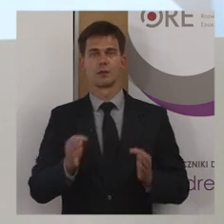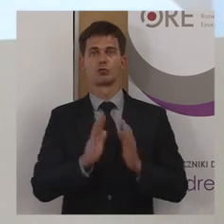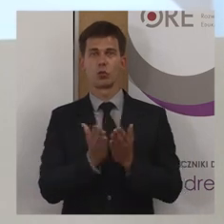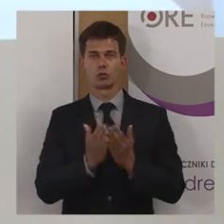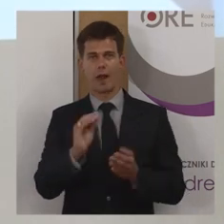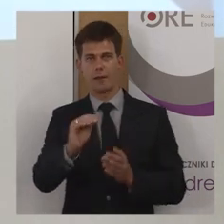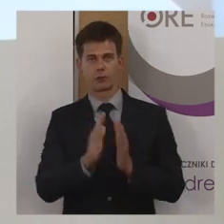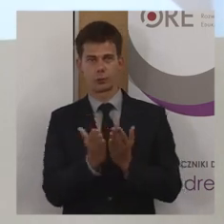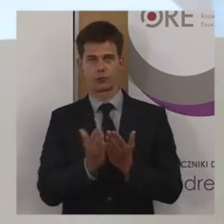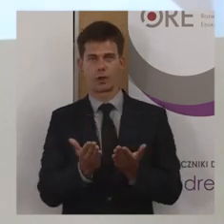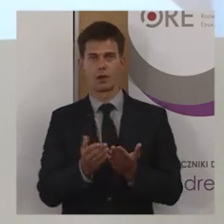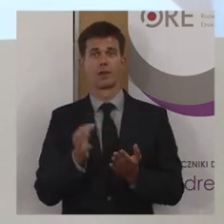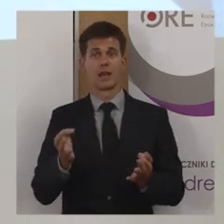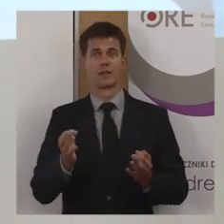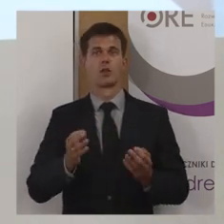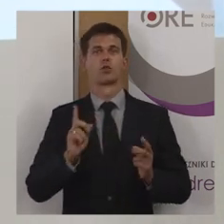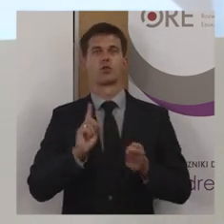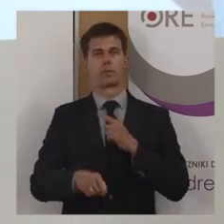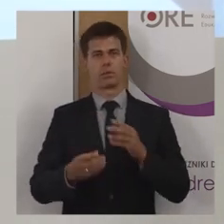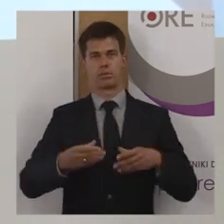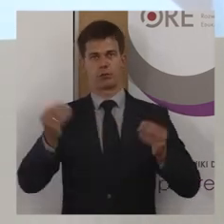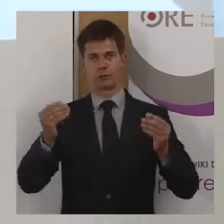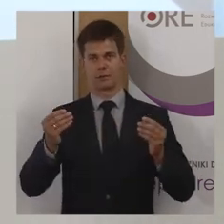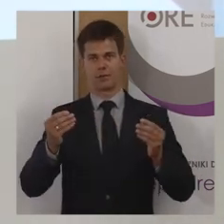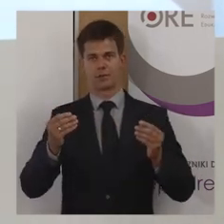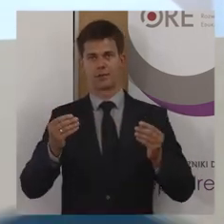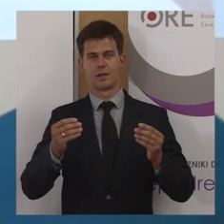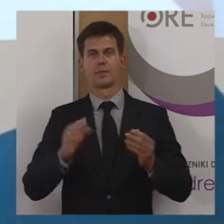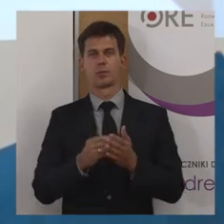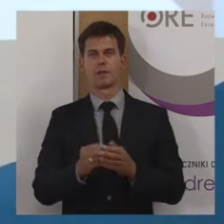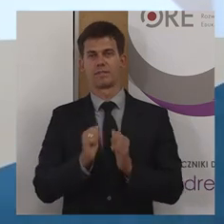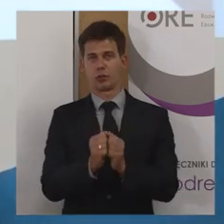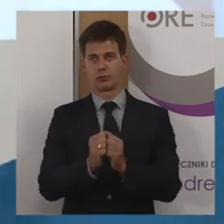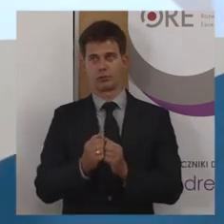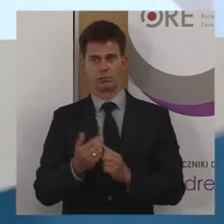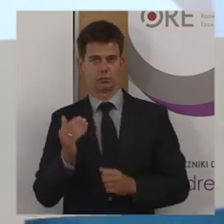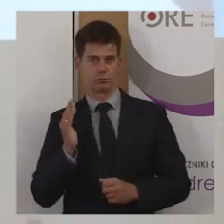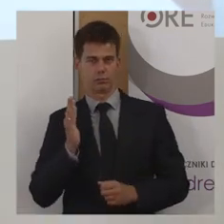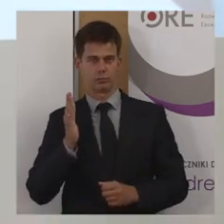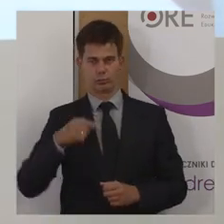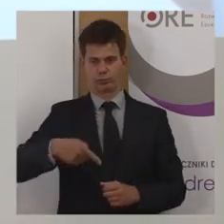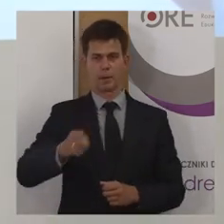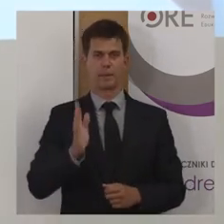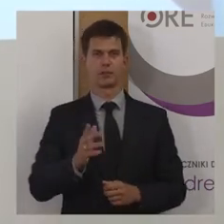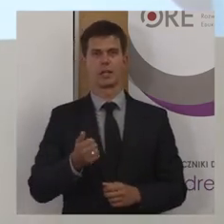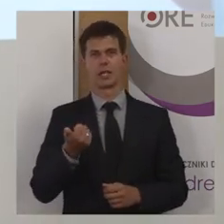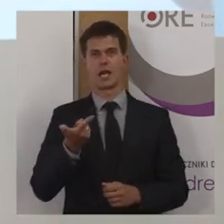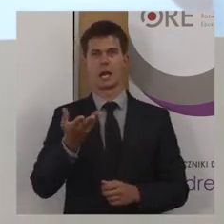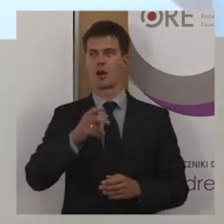podręczniki, ich tworzenie właściwie dopiero się zaczyna. Podkreślam, że we wrześniu będzie pokazanych parę rozdziałów, to co tu